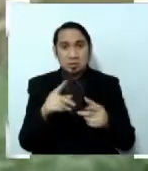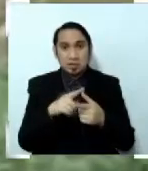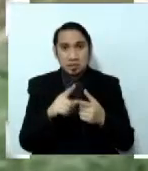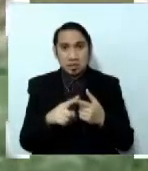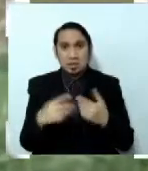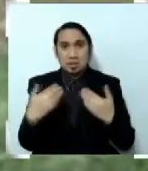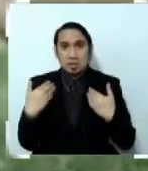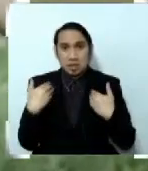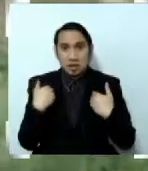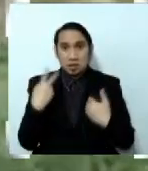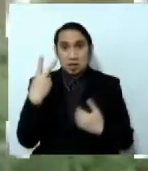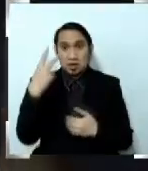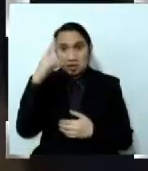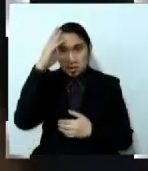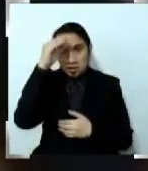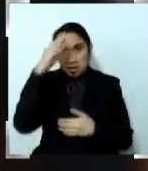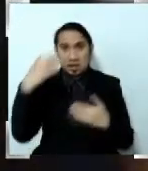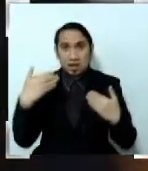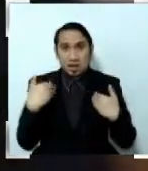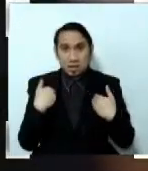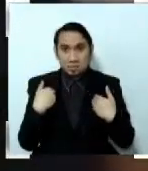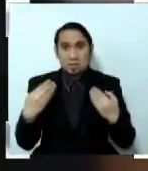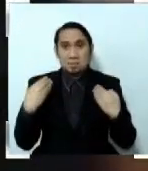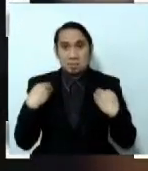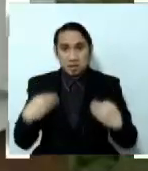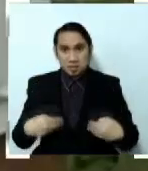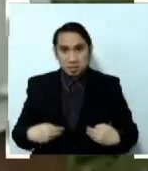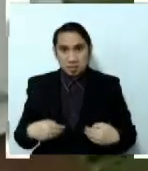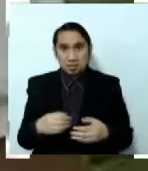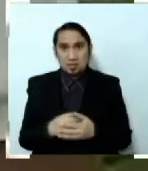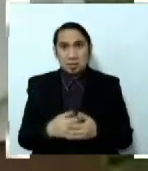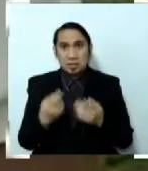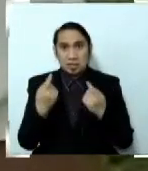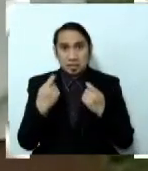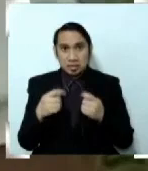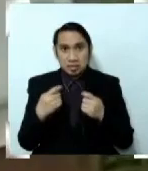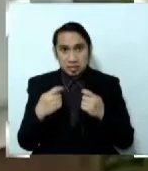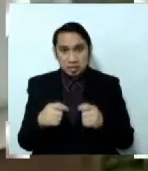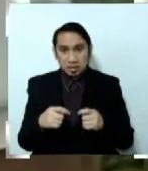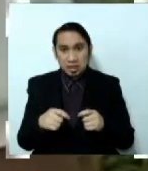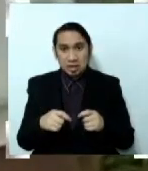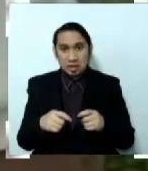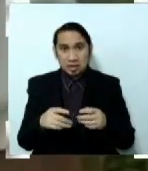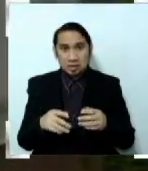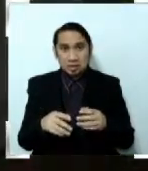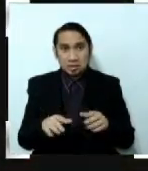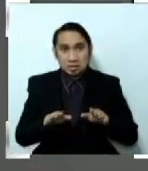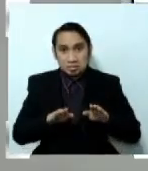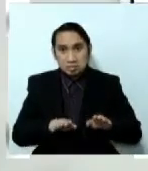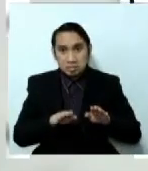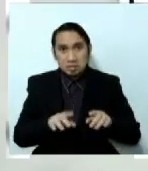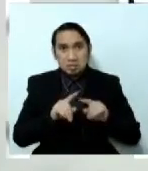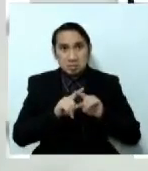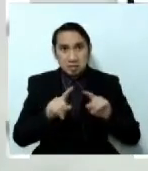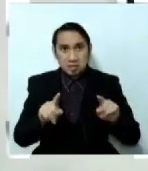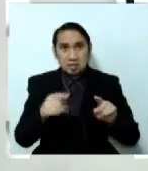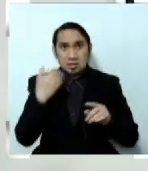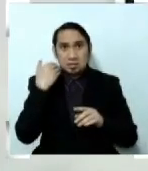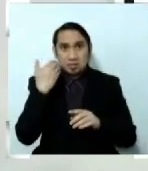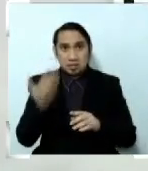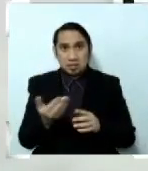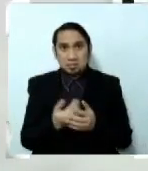din ang isa pang katawan. Sinubukan pa silang i-revive pero tuluyan na silang binawian ng buhay. Ang mga